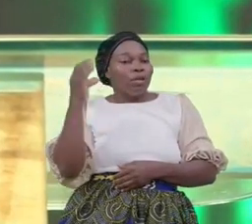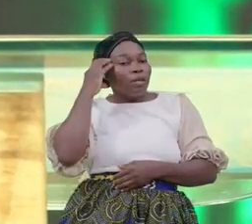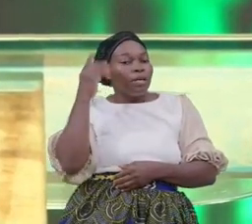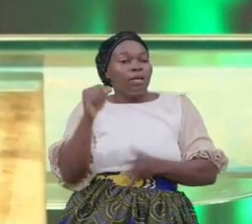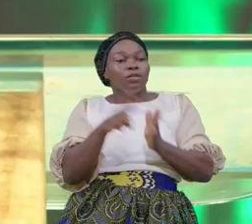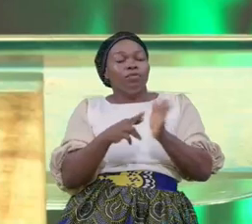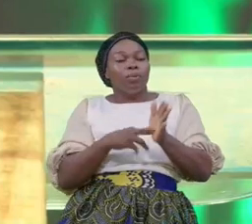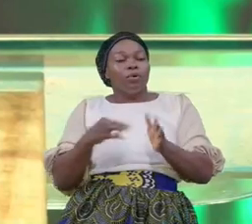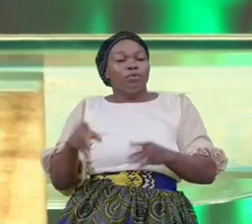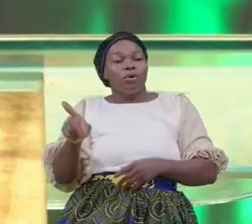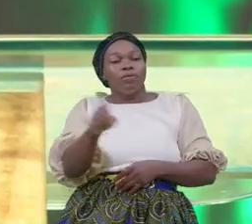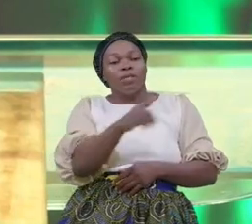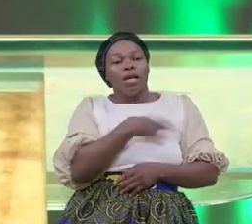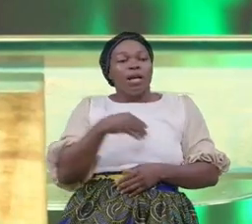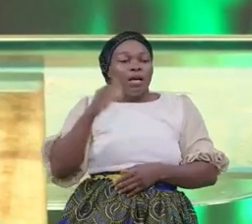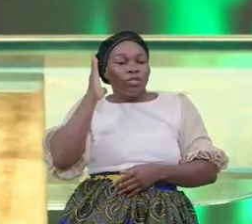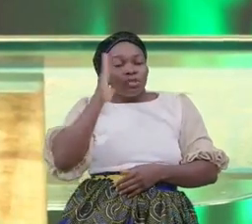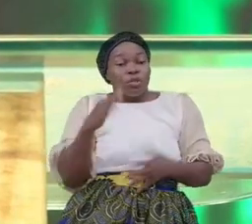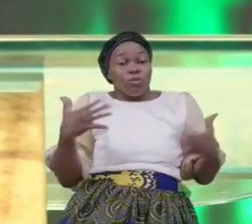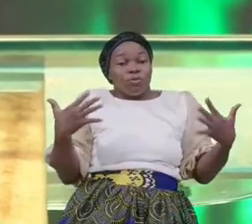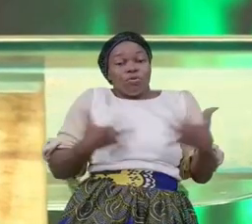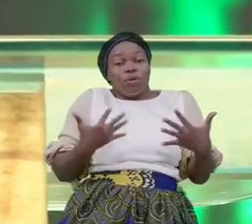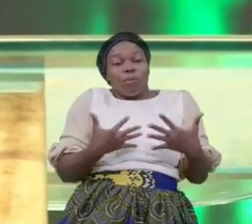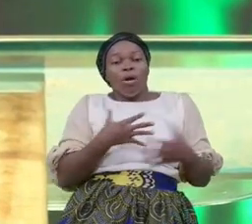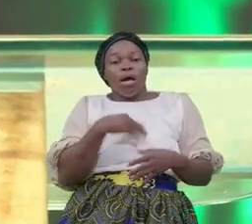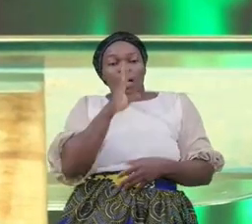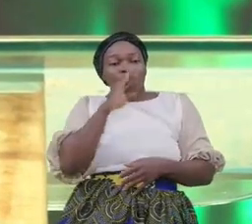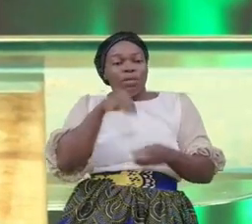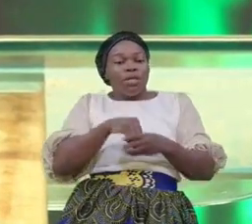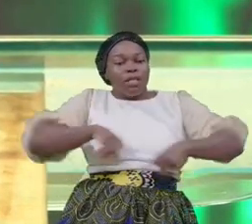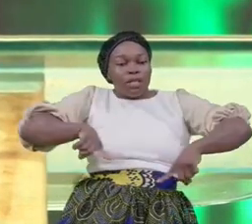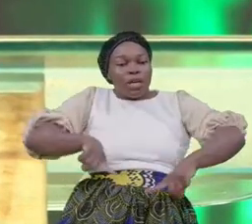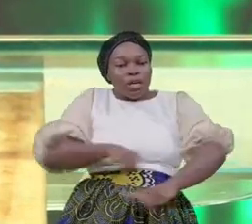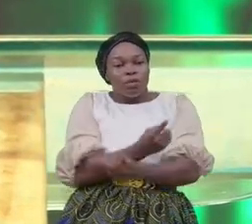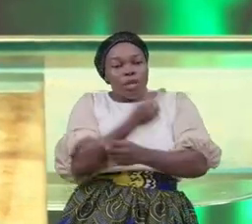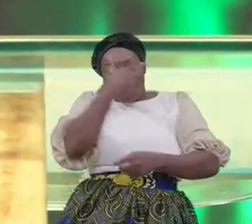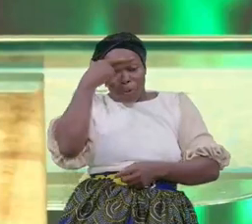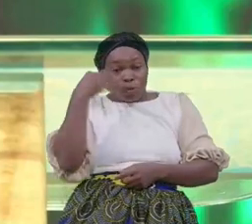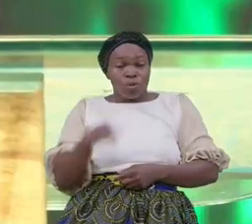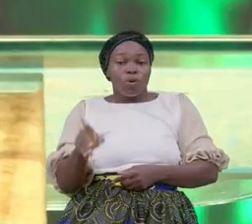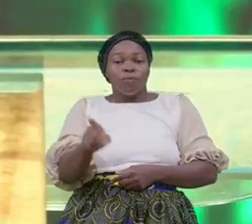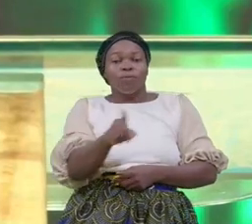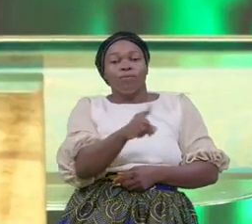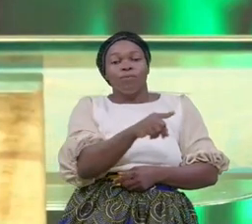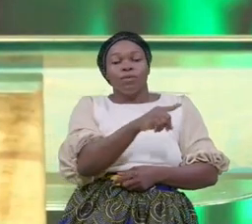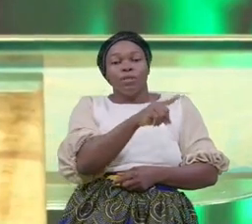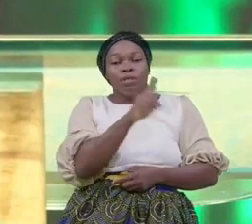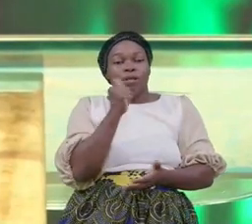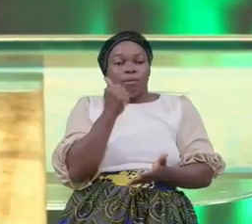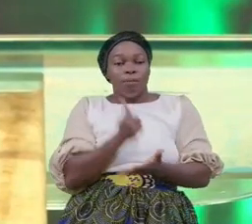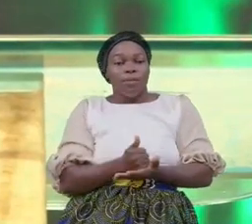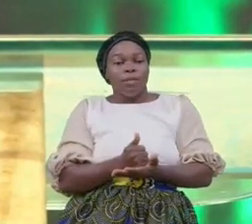renommée, ils trembleront et seront saisis d'angoisse à cause de toi. Je